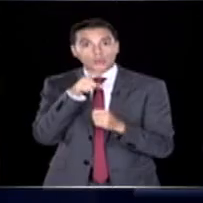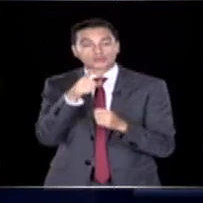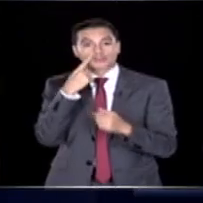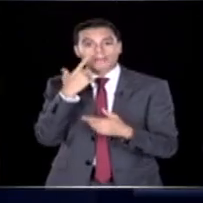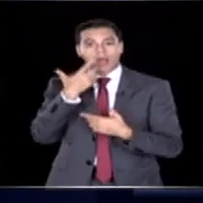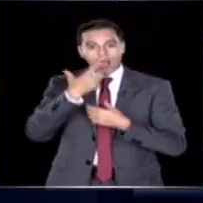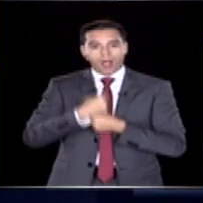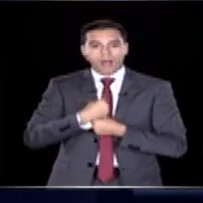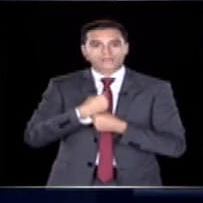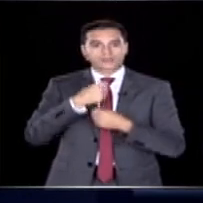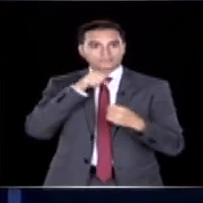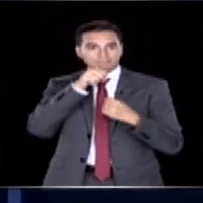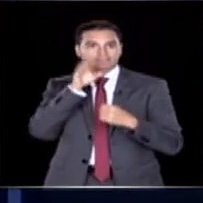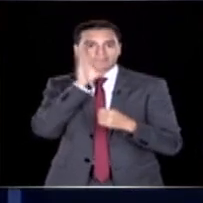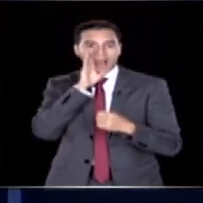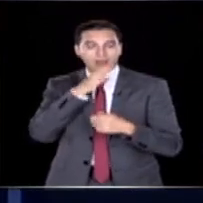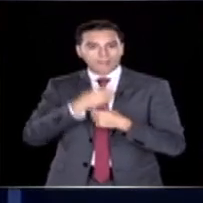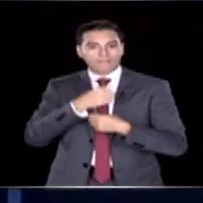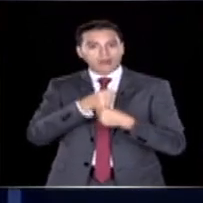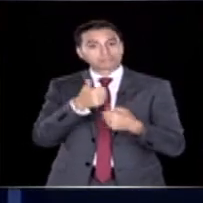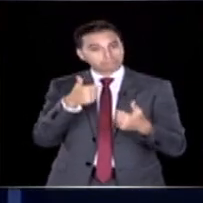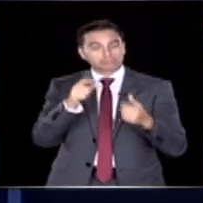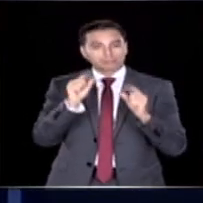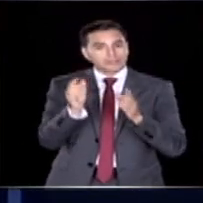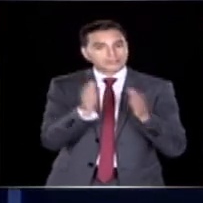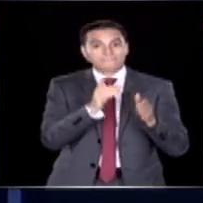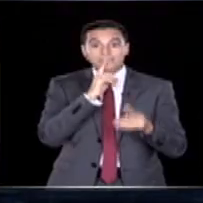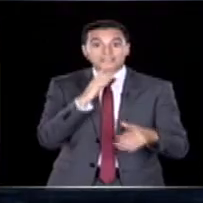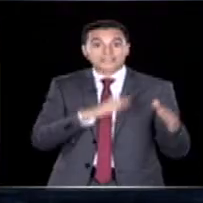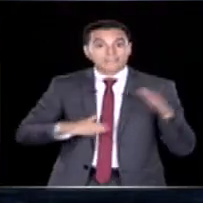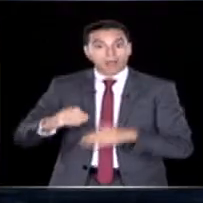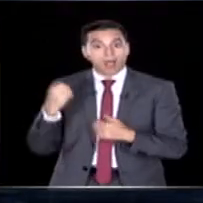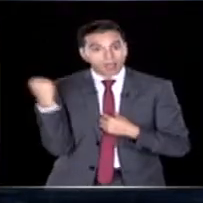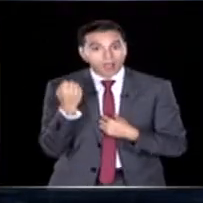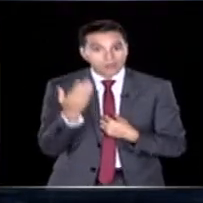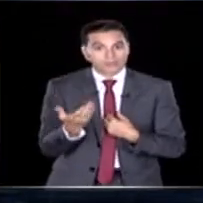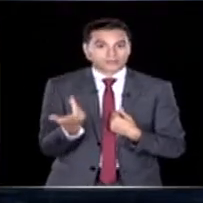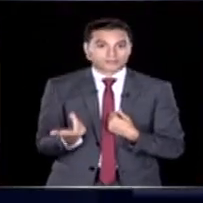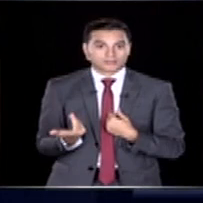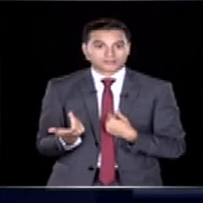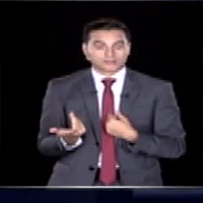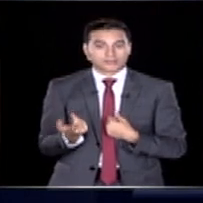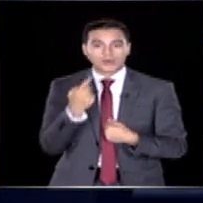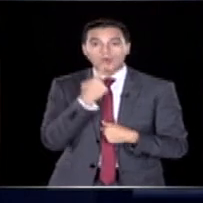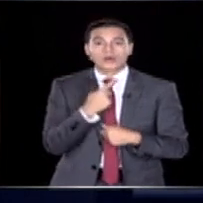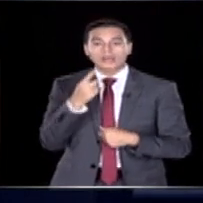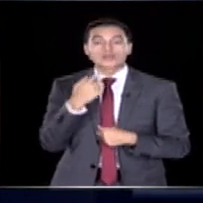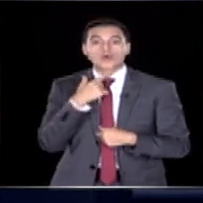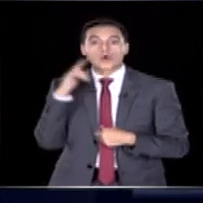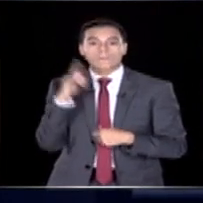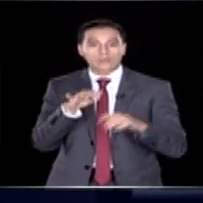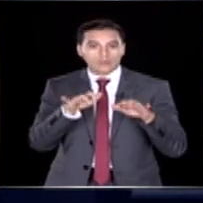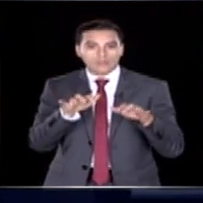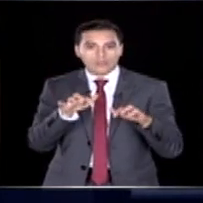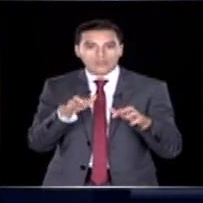طبعا دفاع عن نفسه كل حاجة كويس، صح. الواحد يعرف يدافع عن نفسه، ولكن السباحة ممتعة. اه ايه موضوع بقى الكمبيوتر بقى